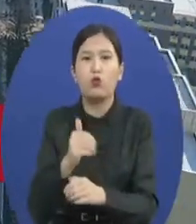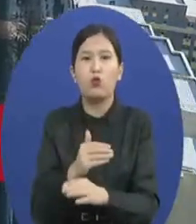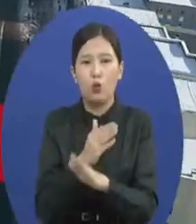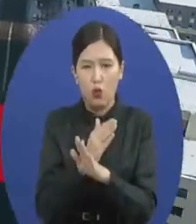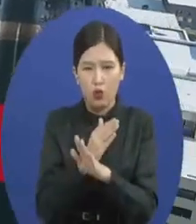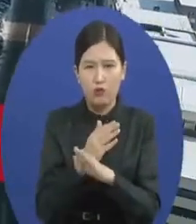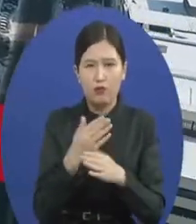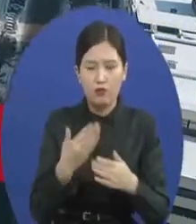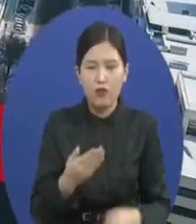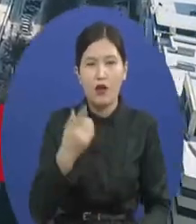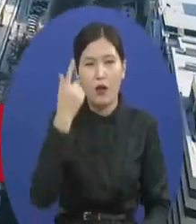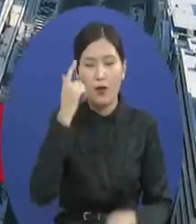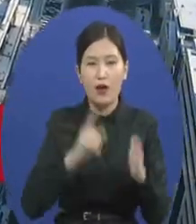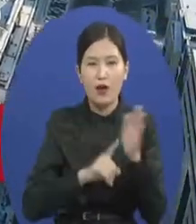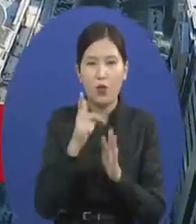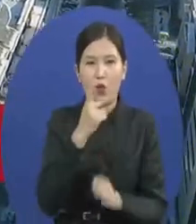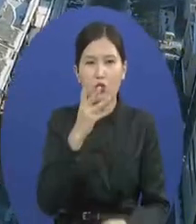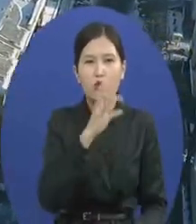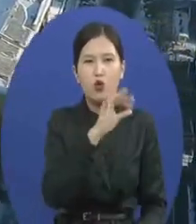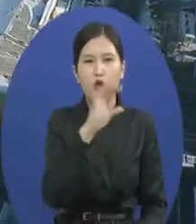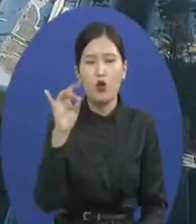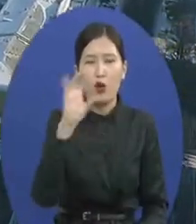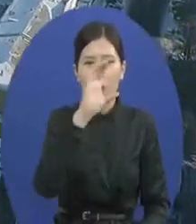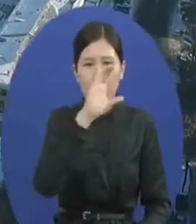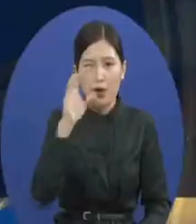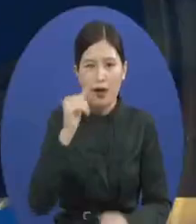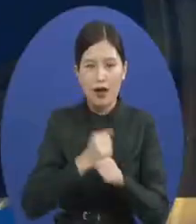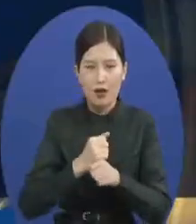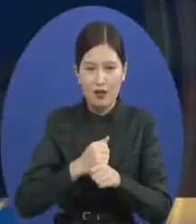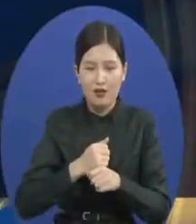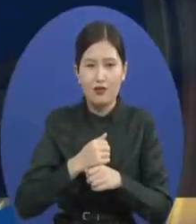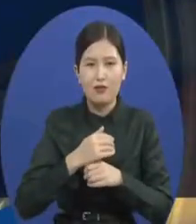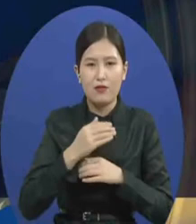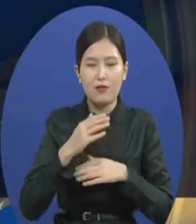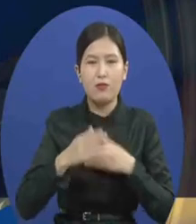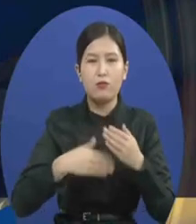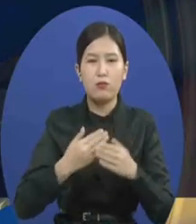байгууллага маргаашнаас үйл ажиллагаагаа хэвийн явуулна.